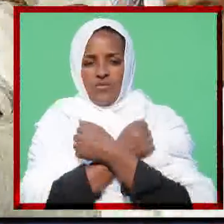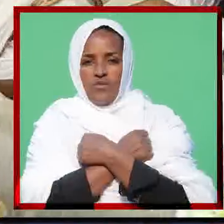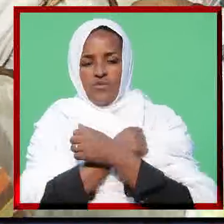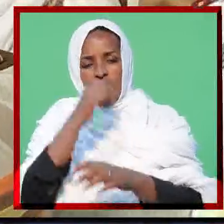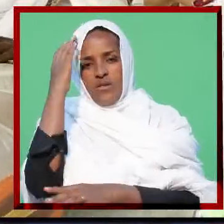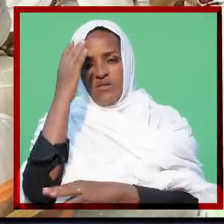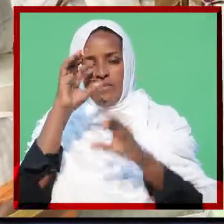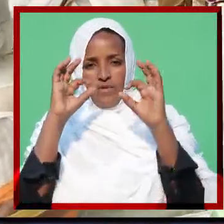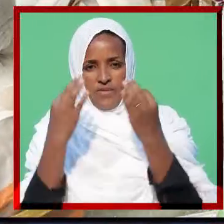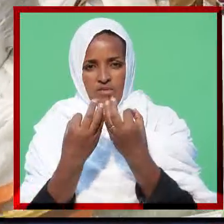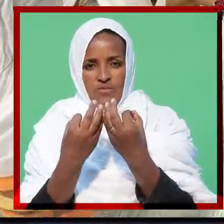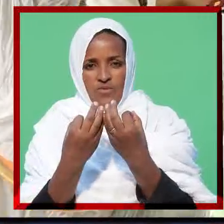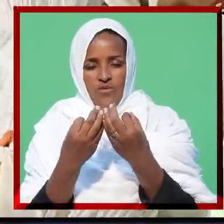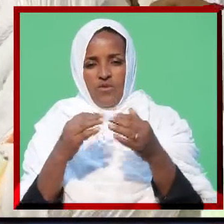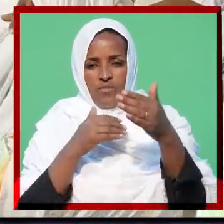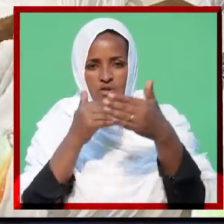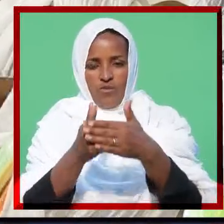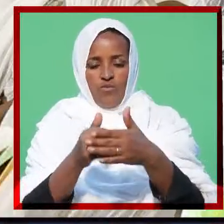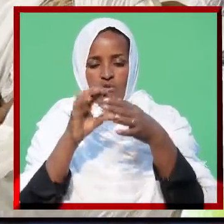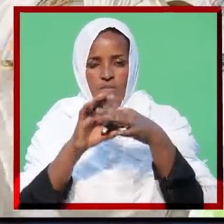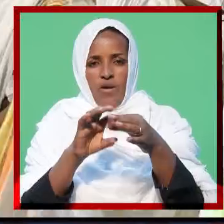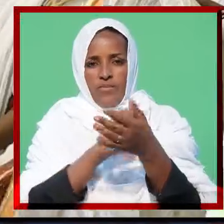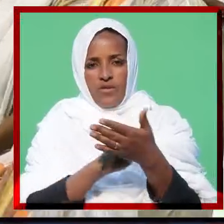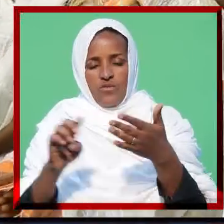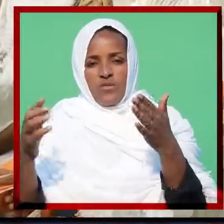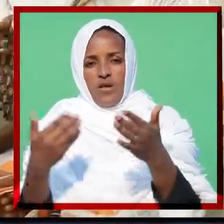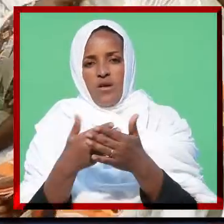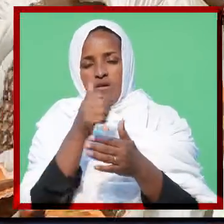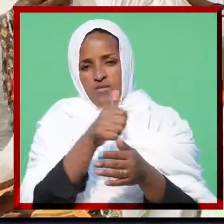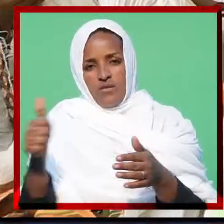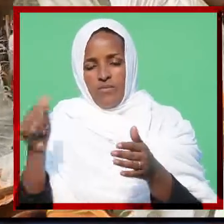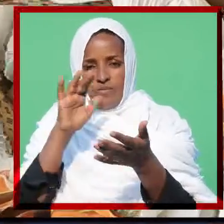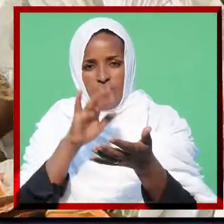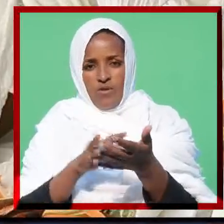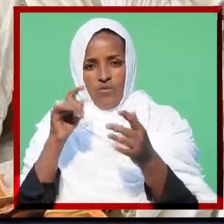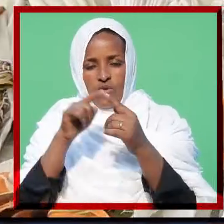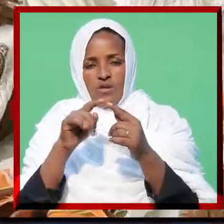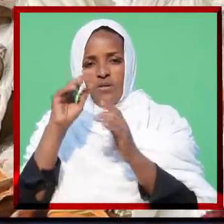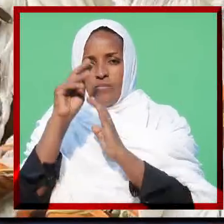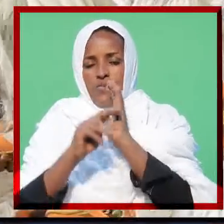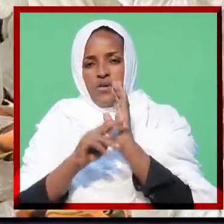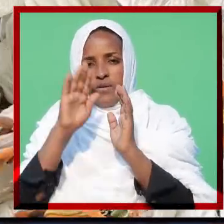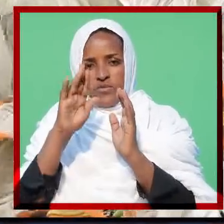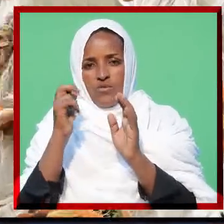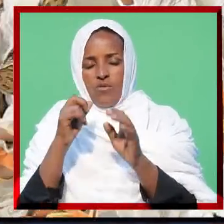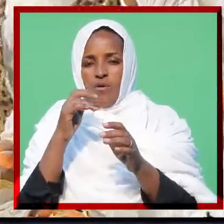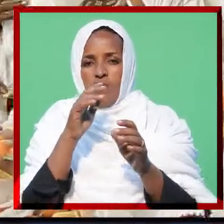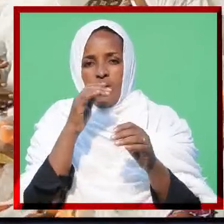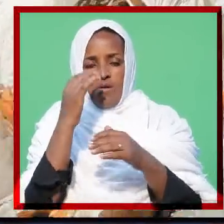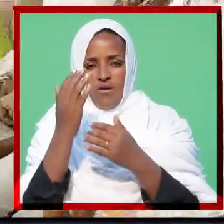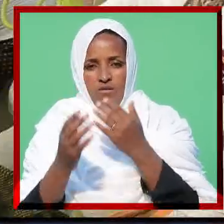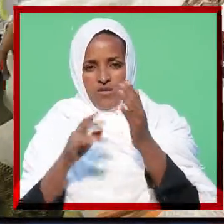የተወደዳችሁ የእግዚአብሔር ቤተሰቦች በቅርቡ የማህበረ ቅዱሳን አዲስ አበባ ማዕከል ወደ ምዕራብ ሸዋ ሀገረ ስብከት በደንዲ